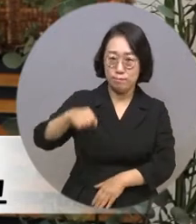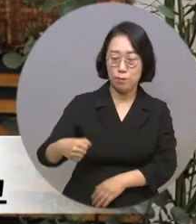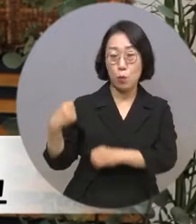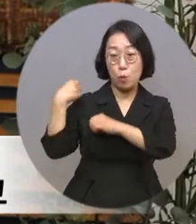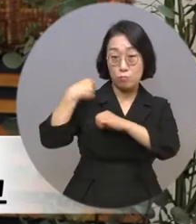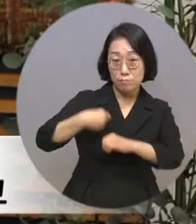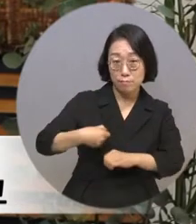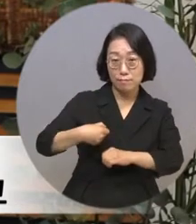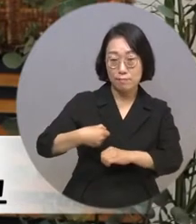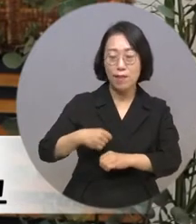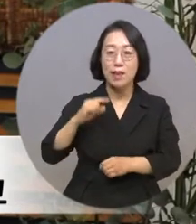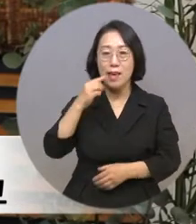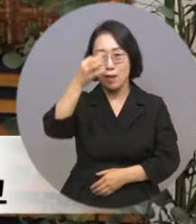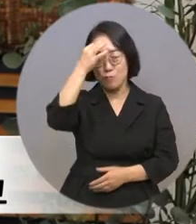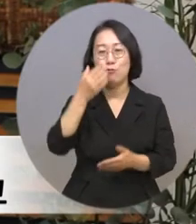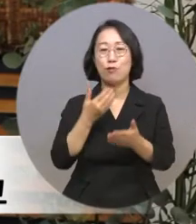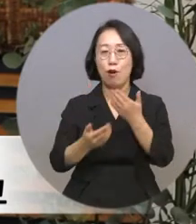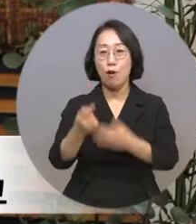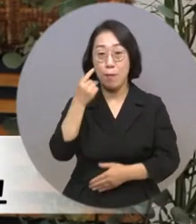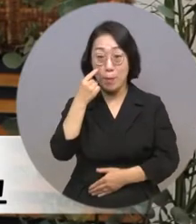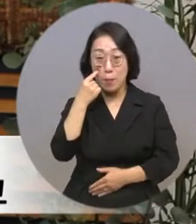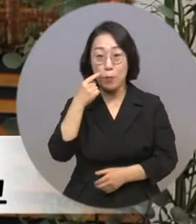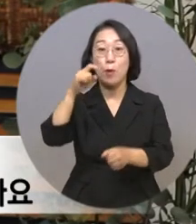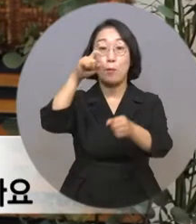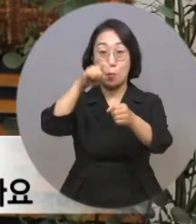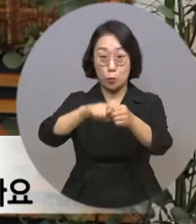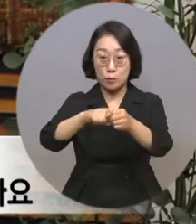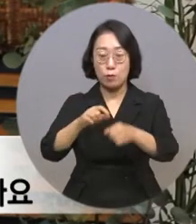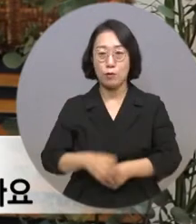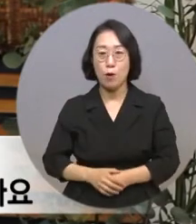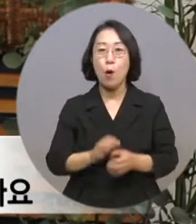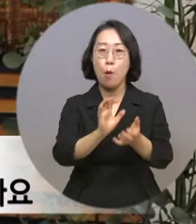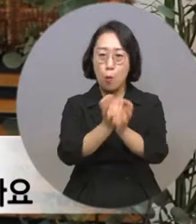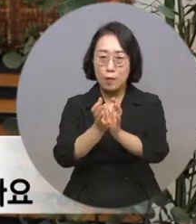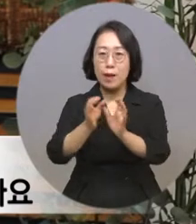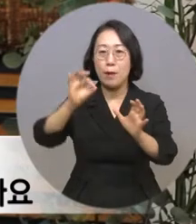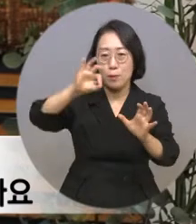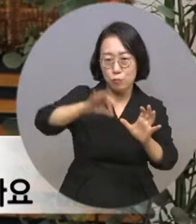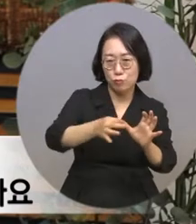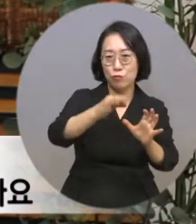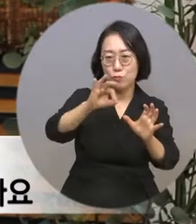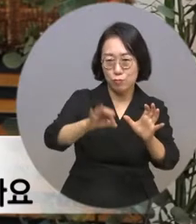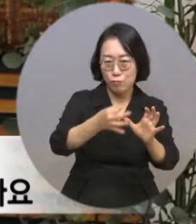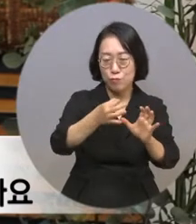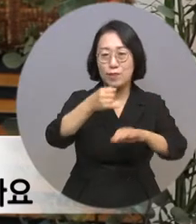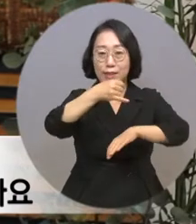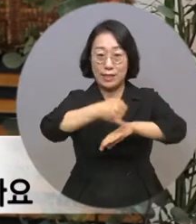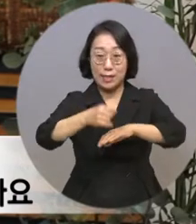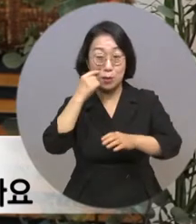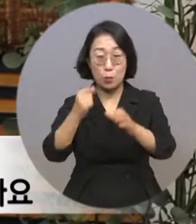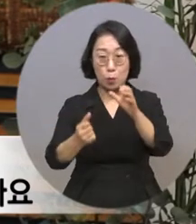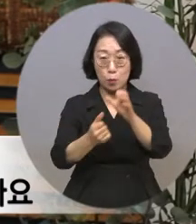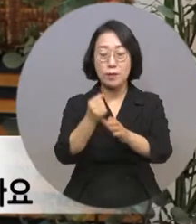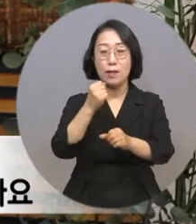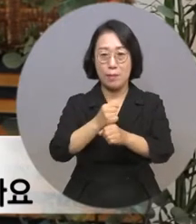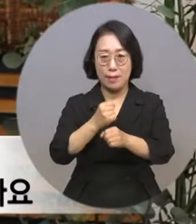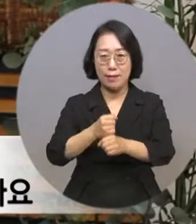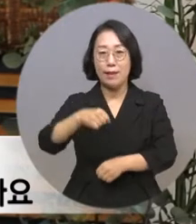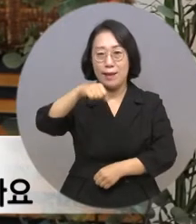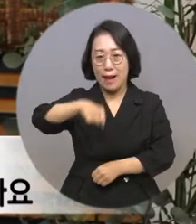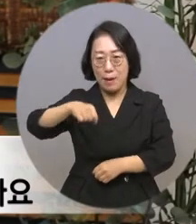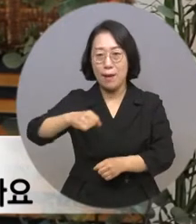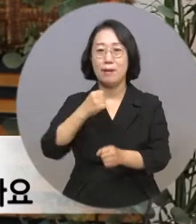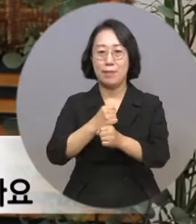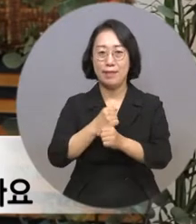예술을 경험해보라는 이 슬로건을 가지고 네, 꽃다발 자수를 저희만의 디자인의 가방에 접목시켜서 일을